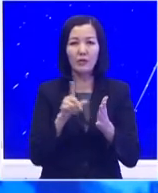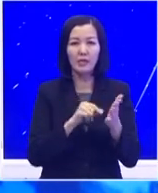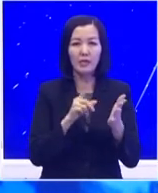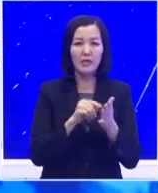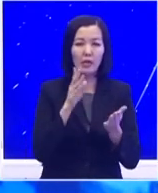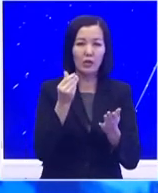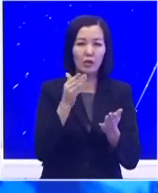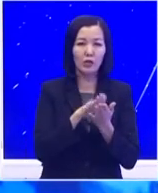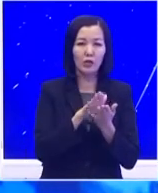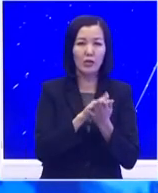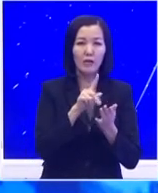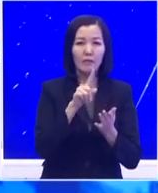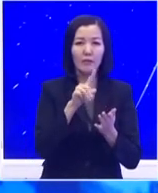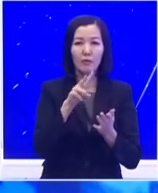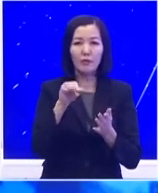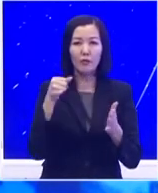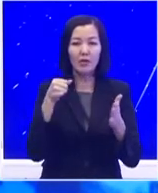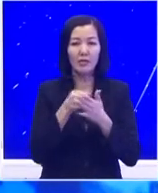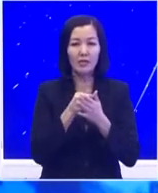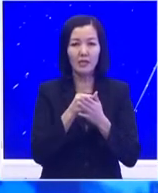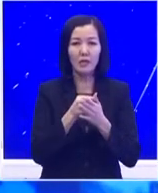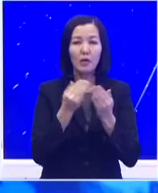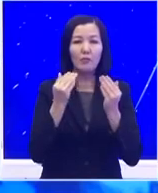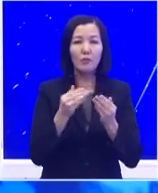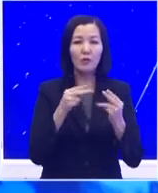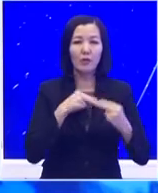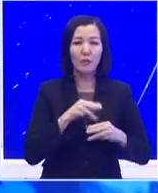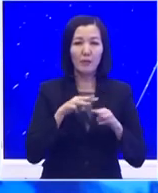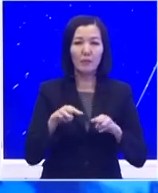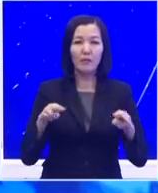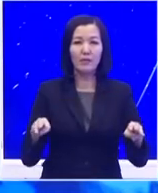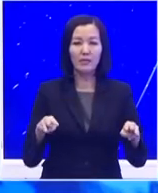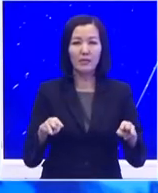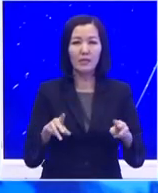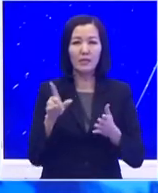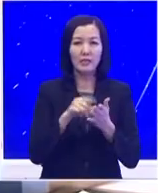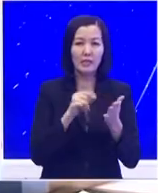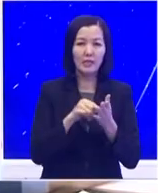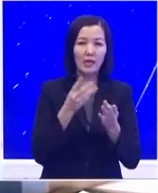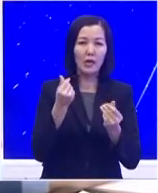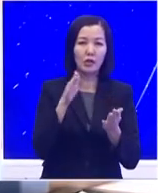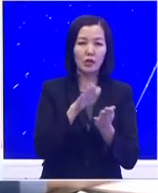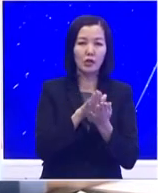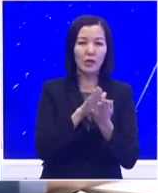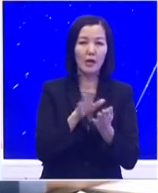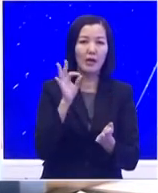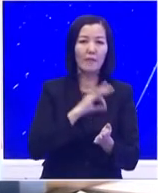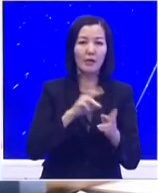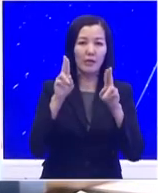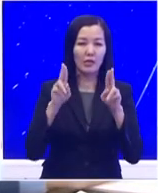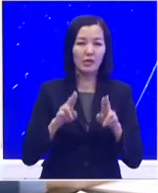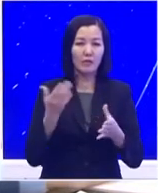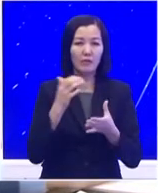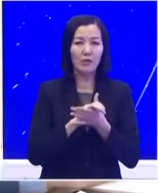зейнетақы жинағы 1 миллион теңгеге дейін жиналған. Бүгін еңбек министрі сенаторларды зейнетақы жинағын пайдаланудың ережелерімен